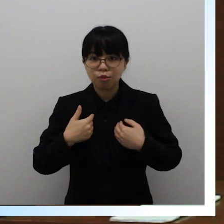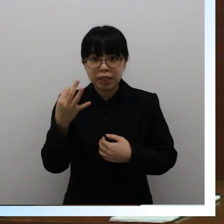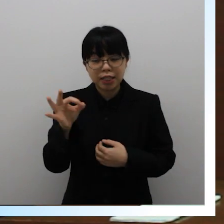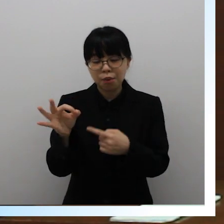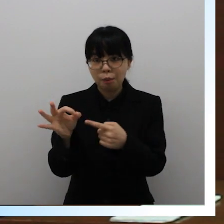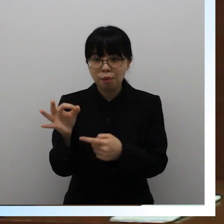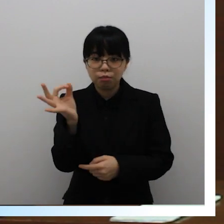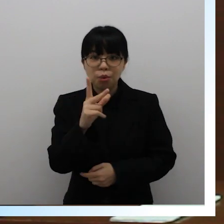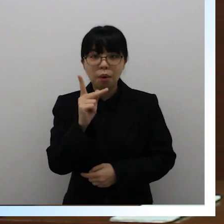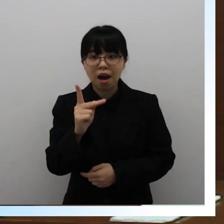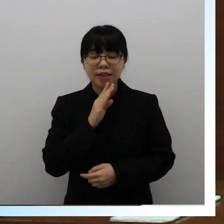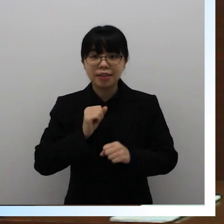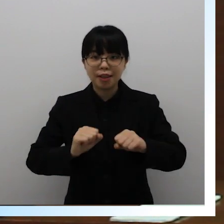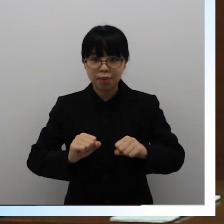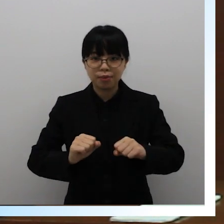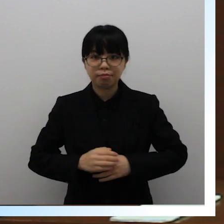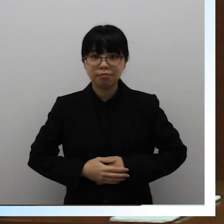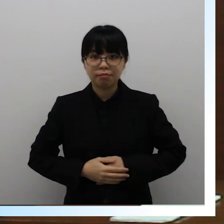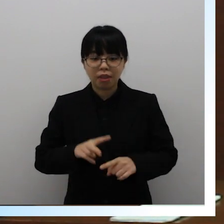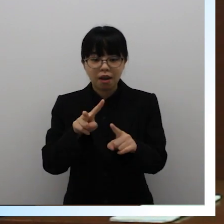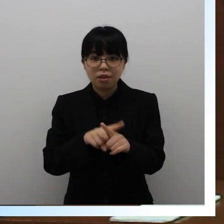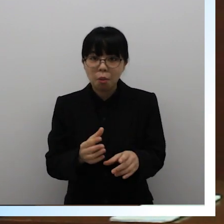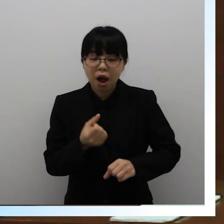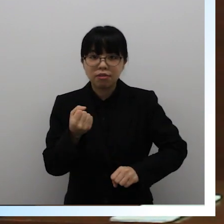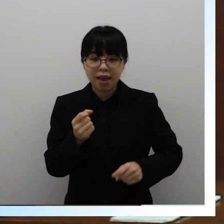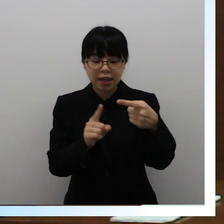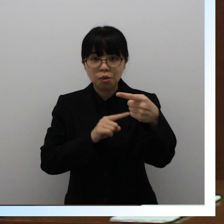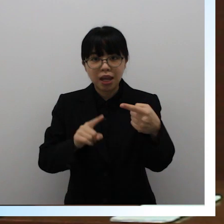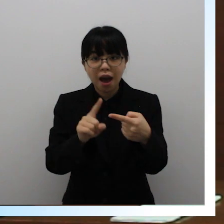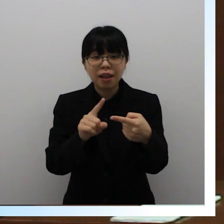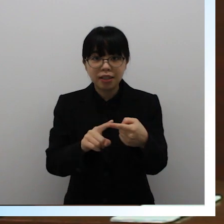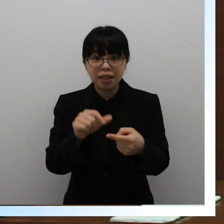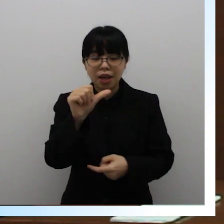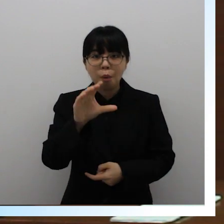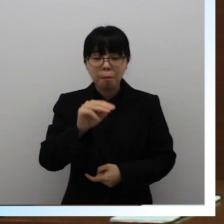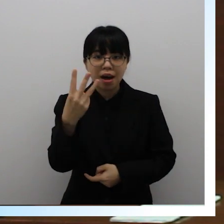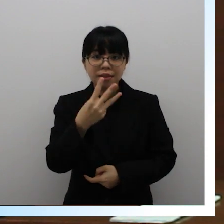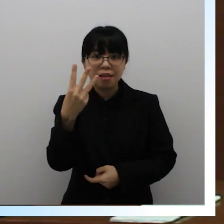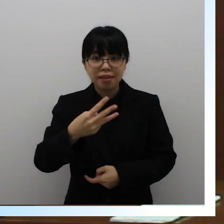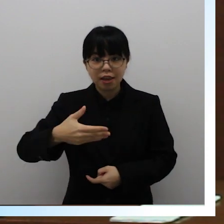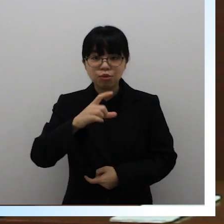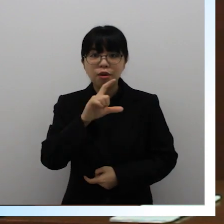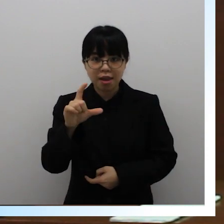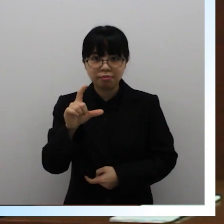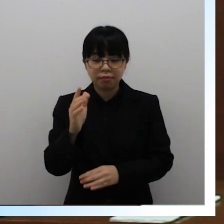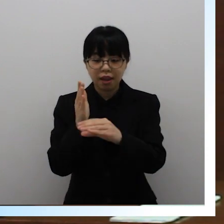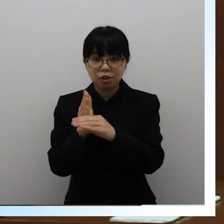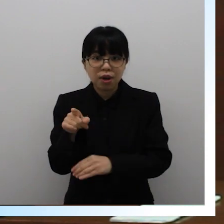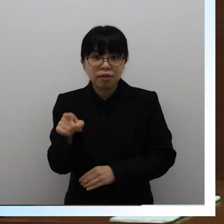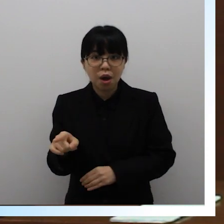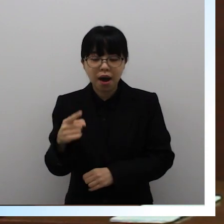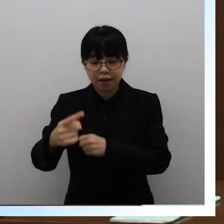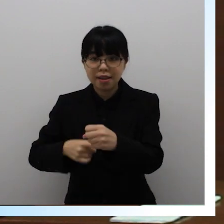では1人当たり53,900円、中学校生では年間65,000円の給食費の負